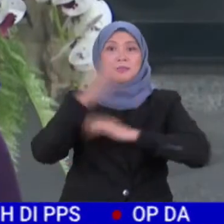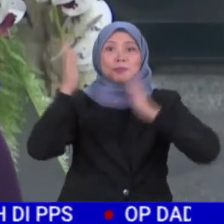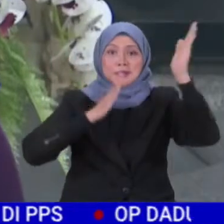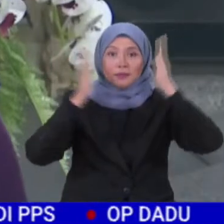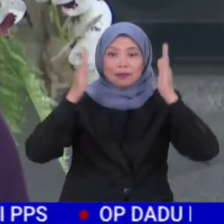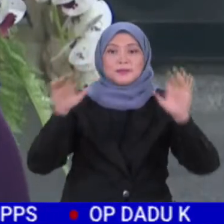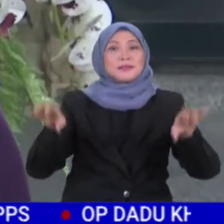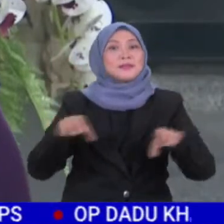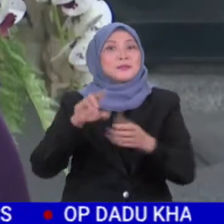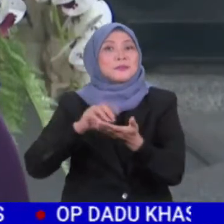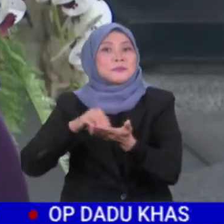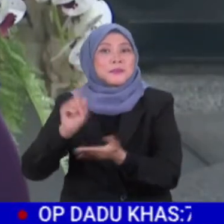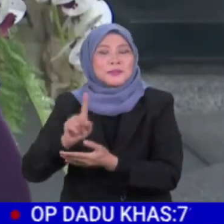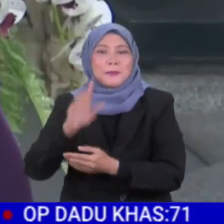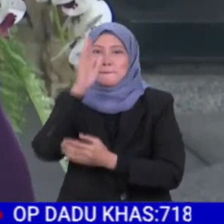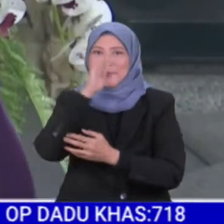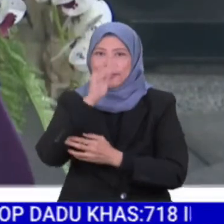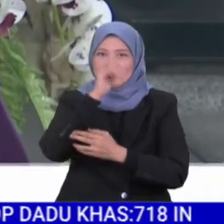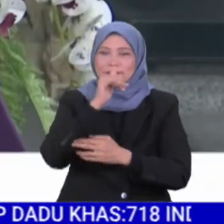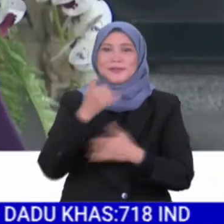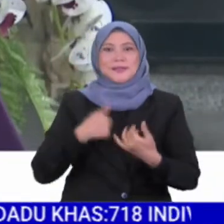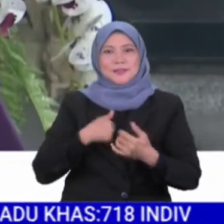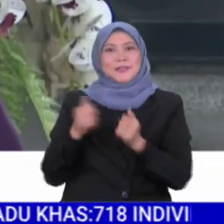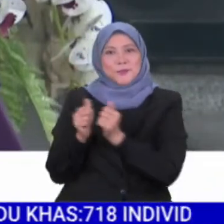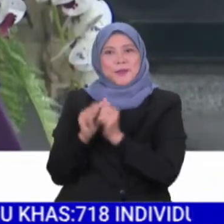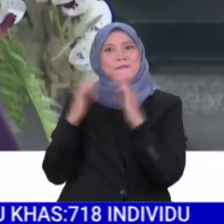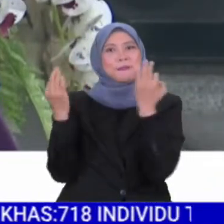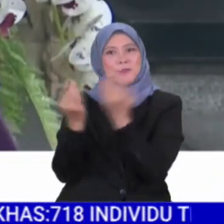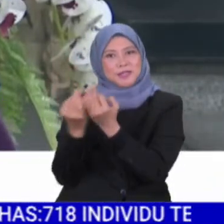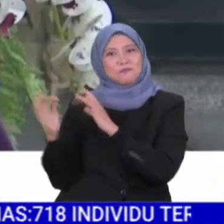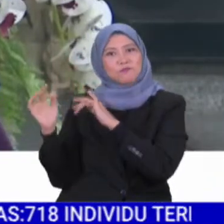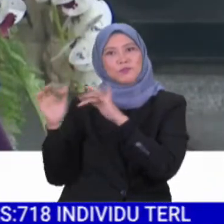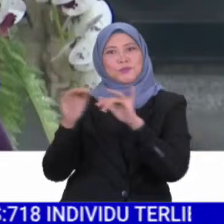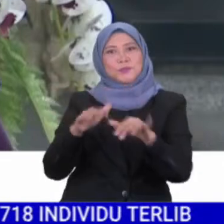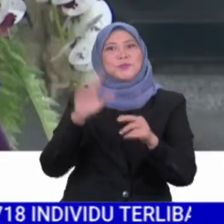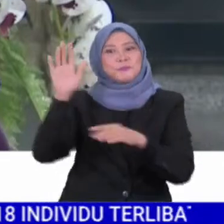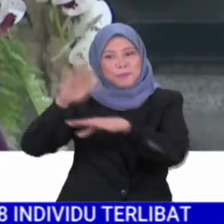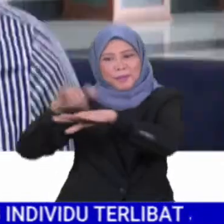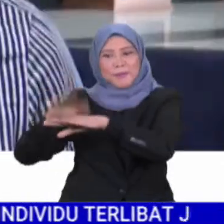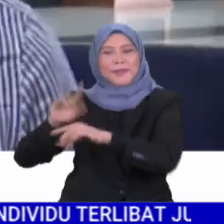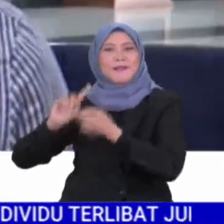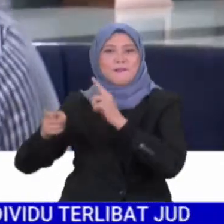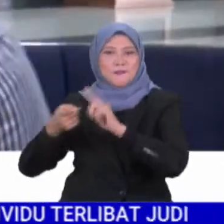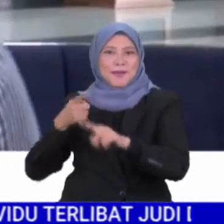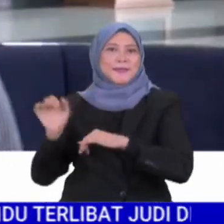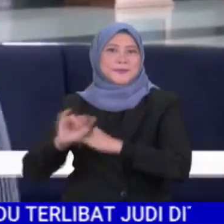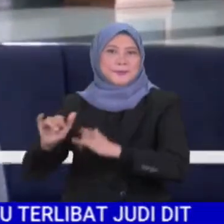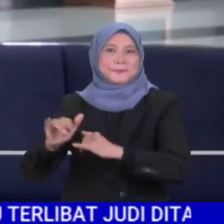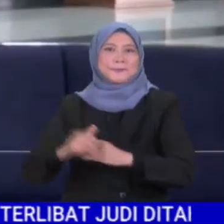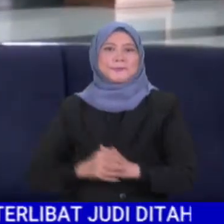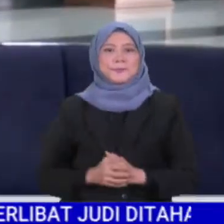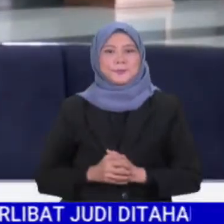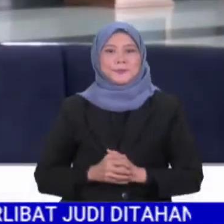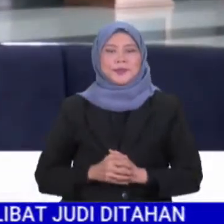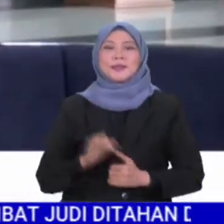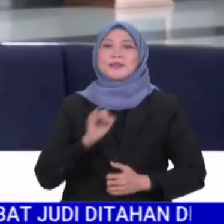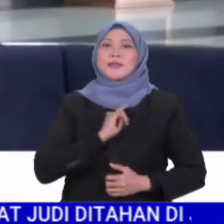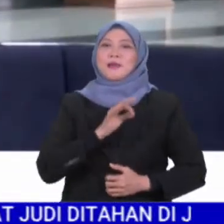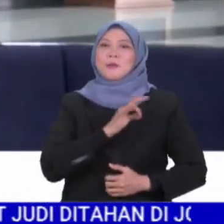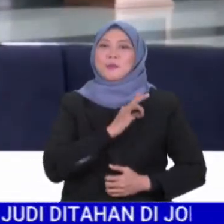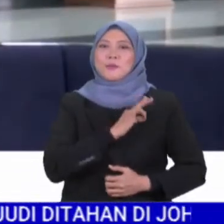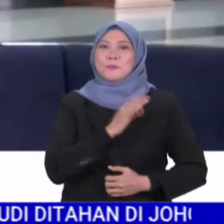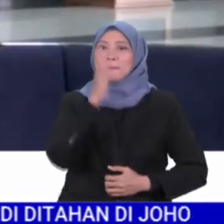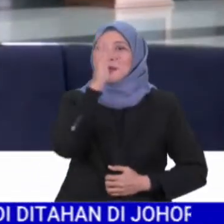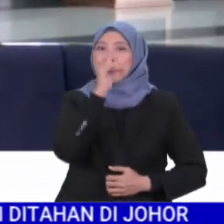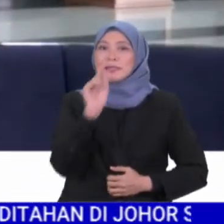di Melaka. Dan saya akan hadir bersama-sama keluarga dan saya akan ajak sekali rakan-rakan saya. Okay, saya merasa amat teruja kerana